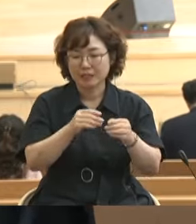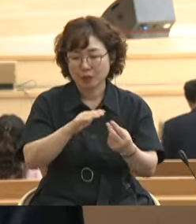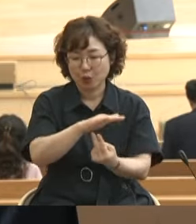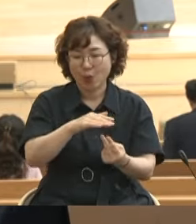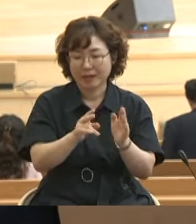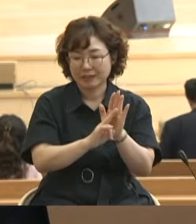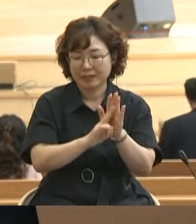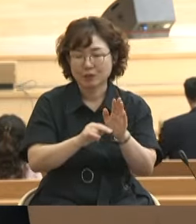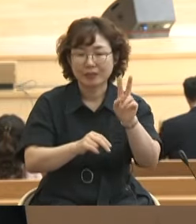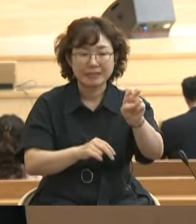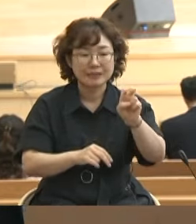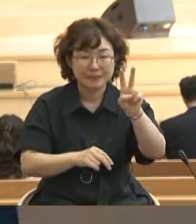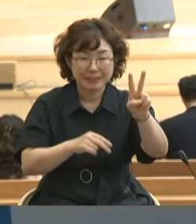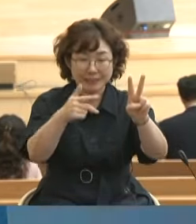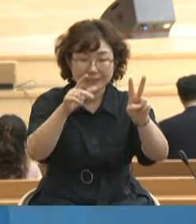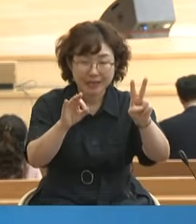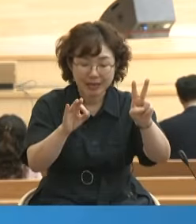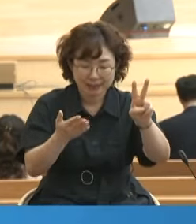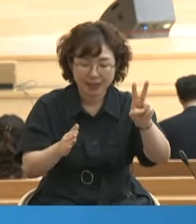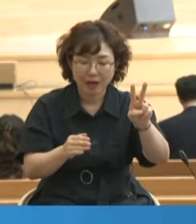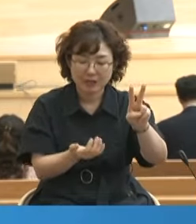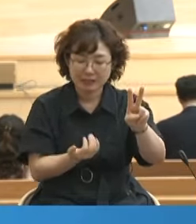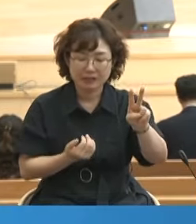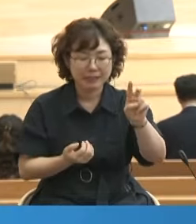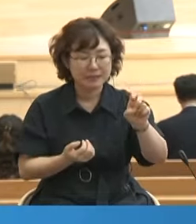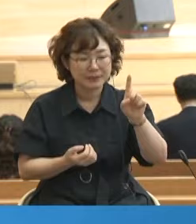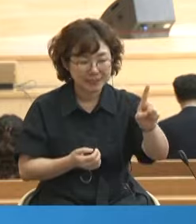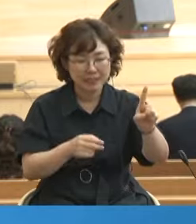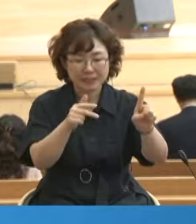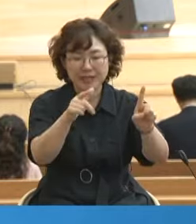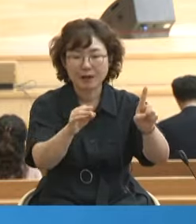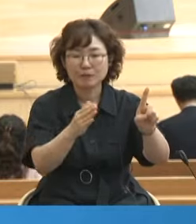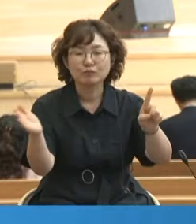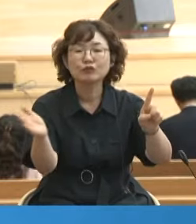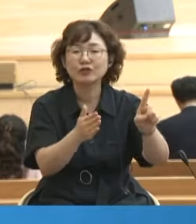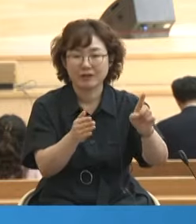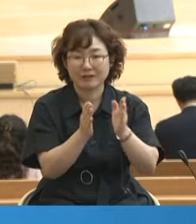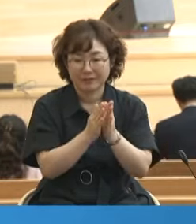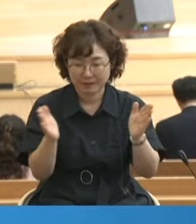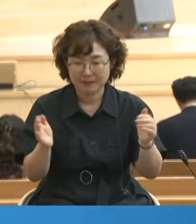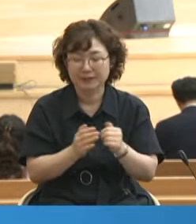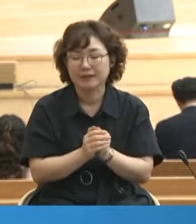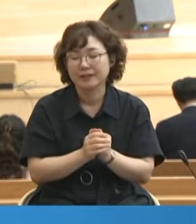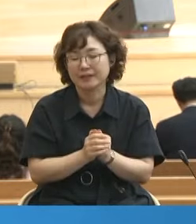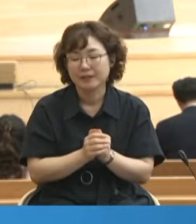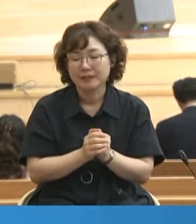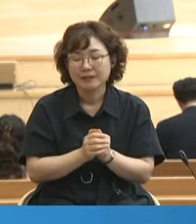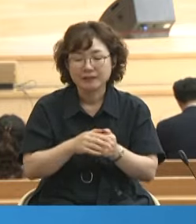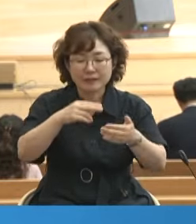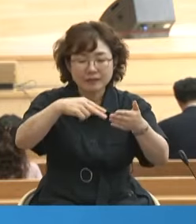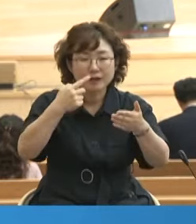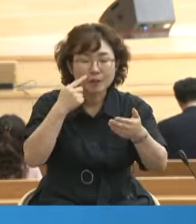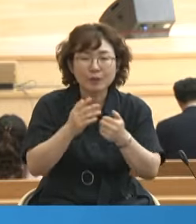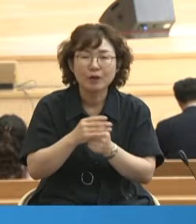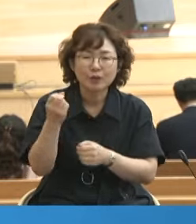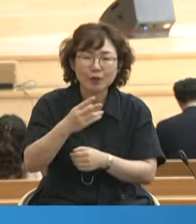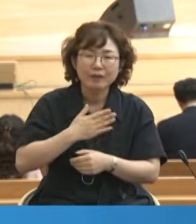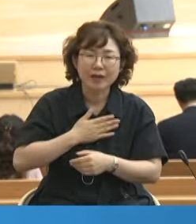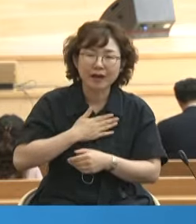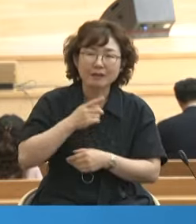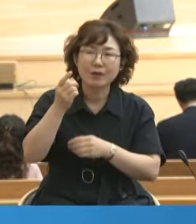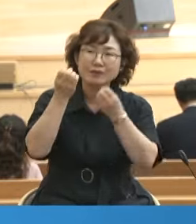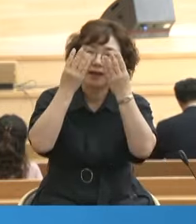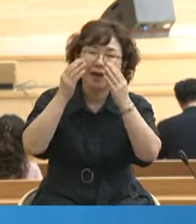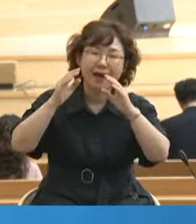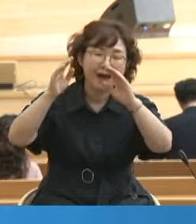펼쳐놨습니다만 21장부터 본격적으로 쭉 나옵니다. 계시록 21장 1절을 보니까 또 내가